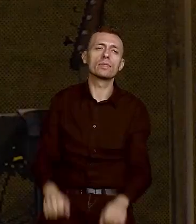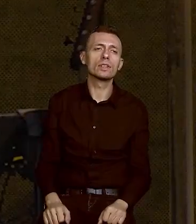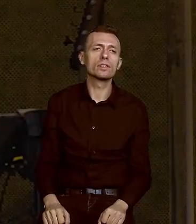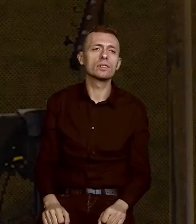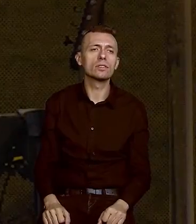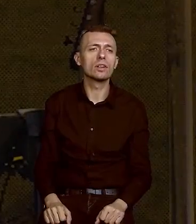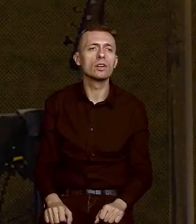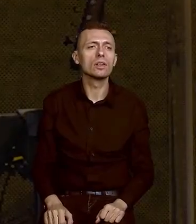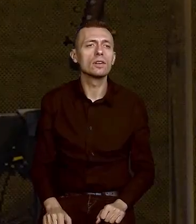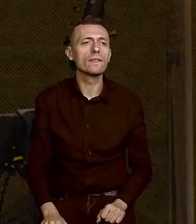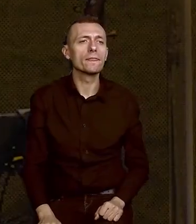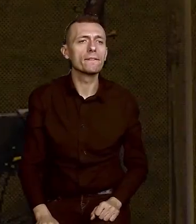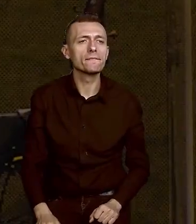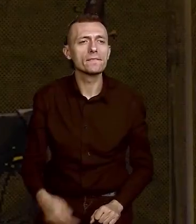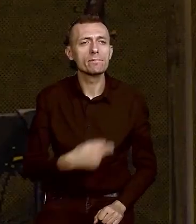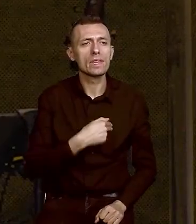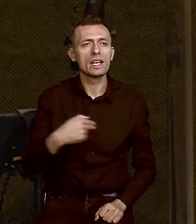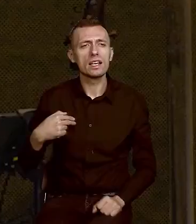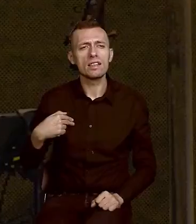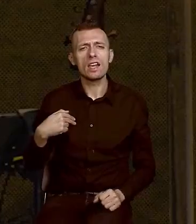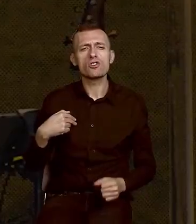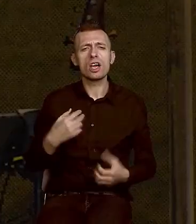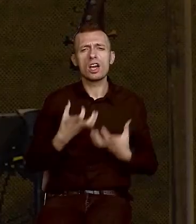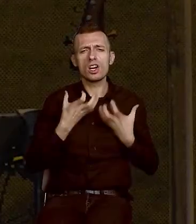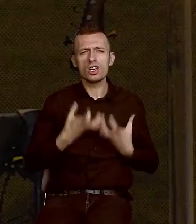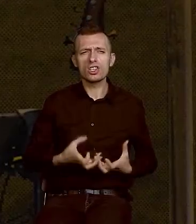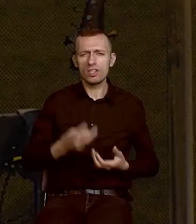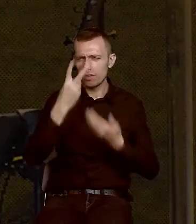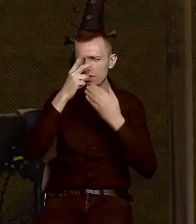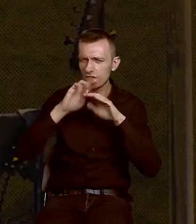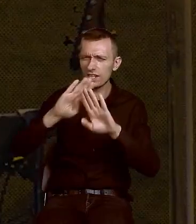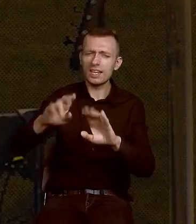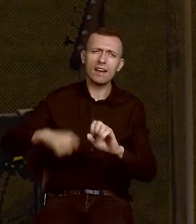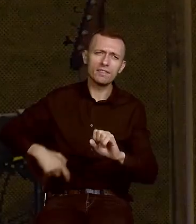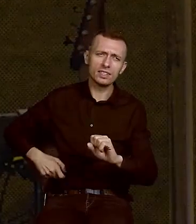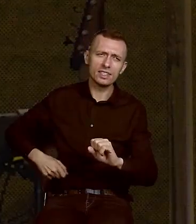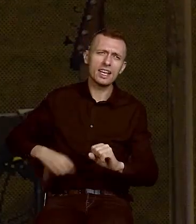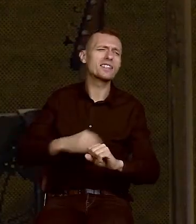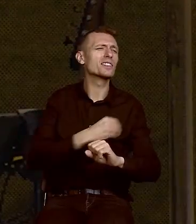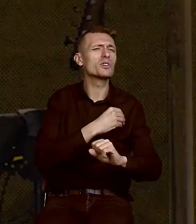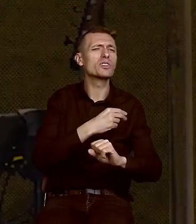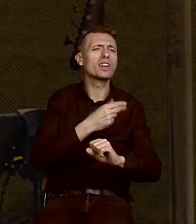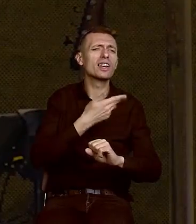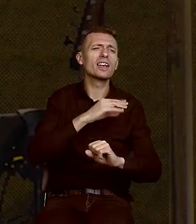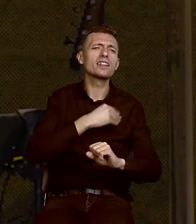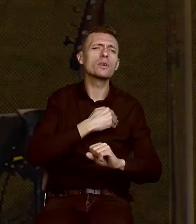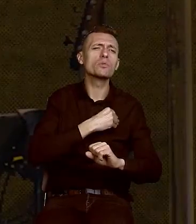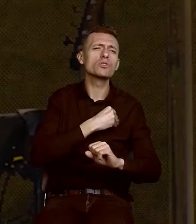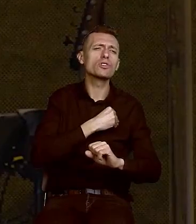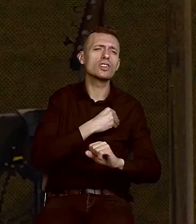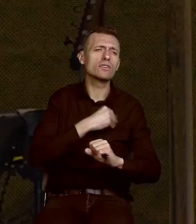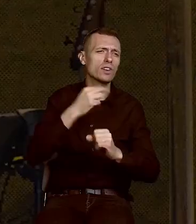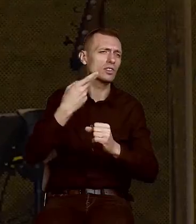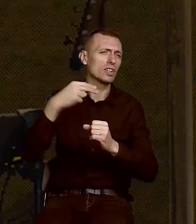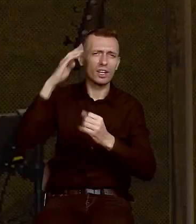pożądanie, chciwość, nienawiść, zazdrość, niecierpliwość, nieuczciwość i niewierność. Dlatego módlmy się